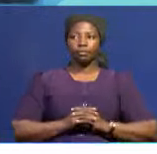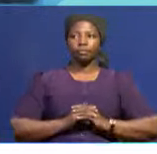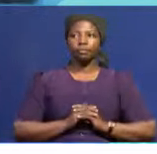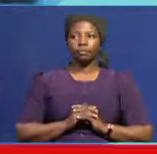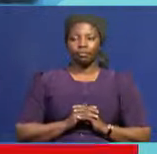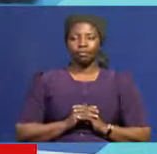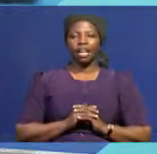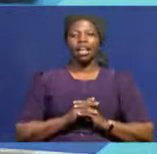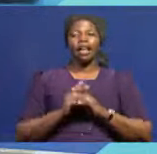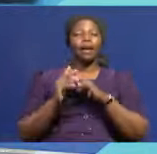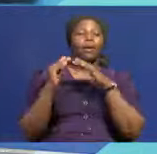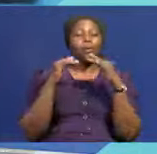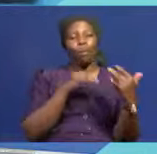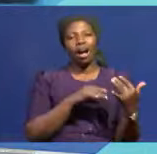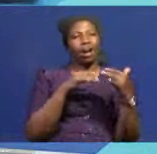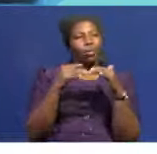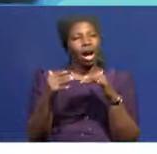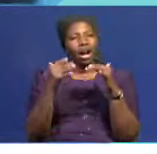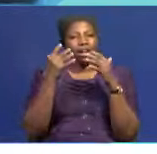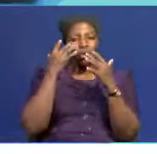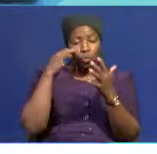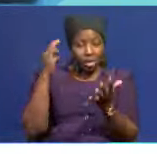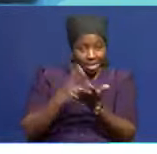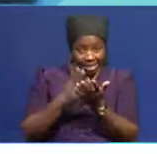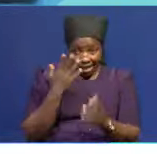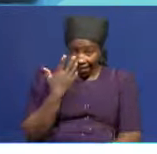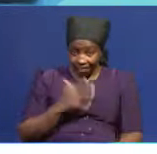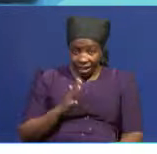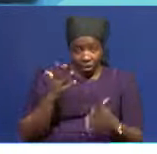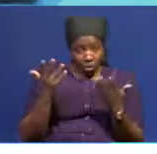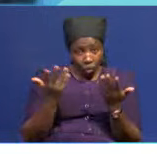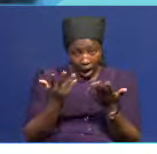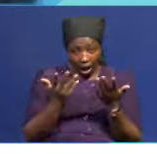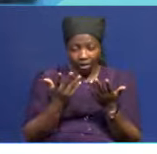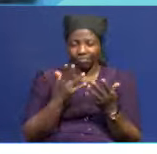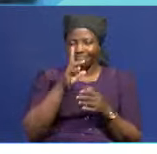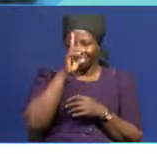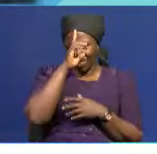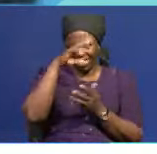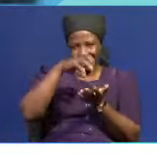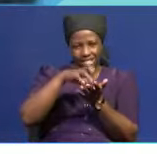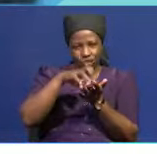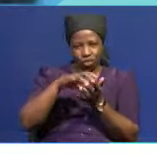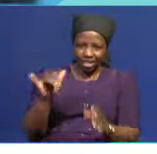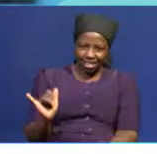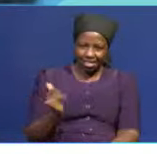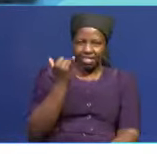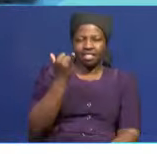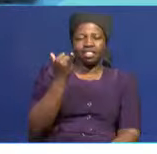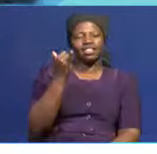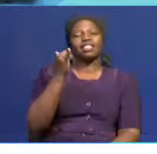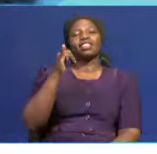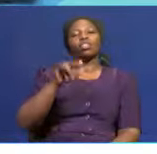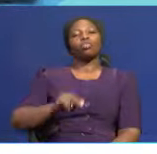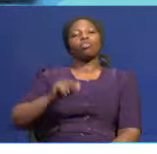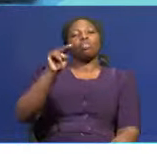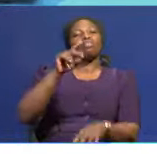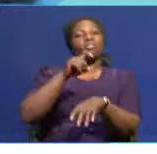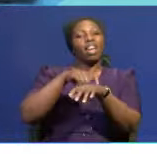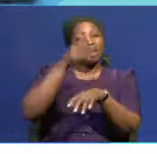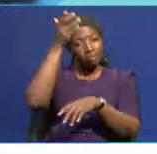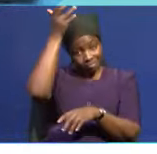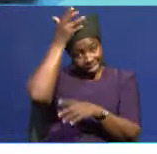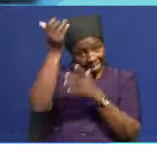Na ghasia zilishuhudiwa nje ya kituo cha polisi cha Eastleigh North, madereva wa teksi wakikabiliana na polisi kwa madai